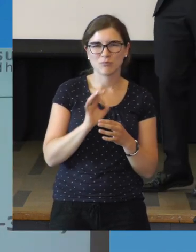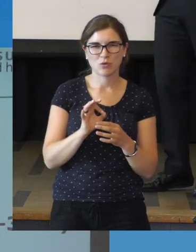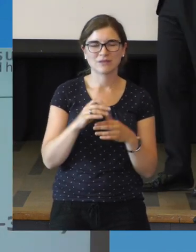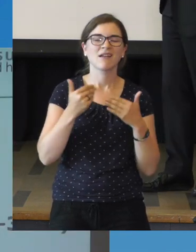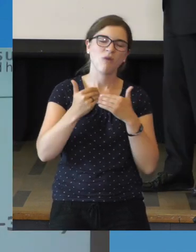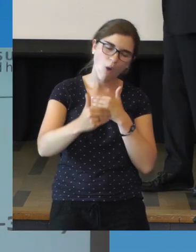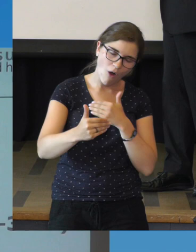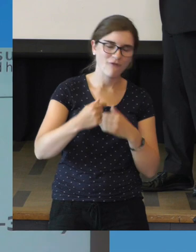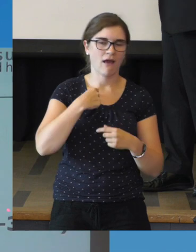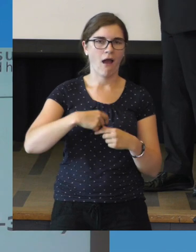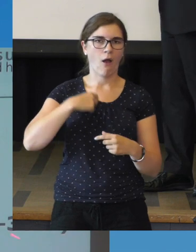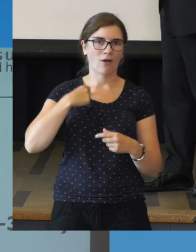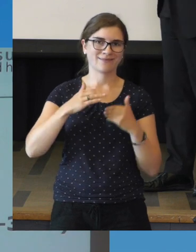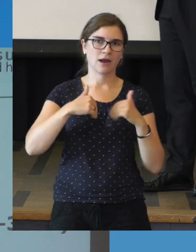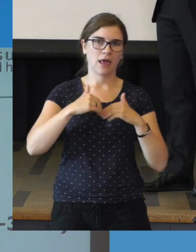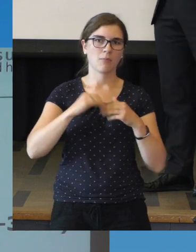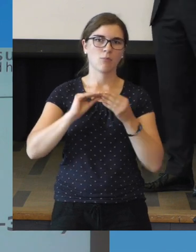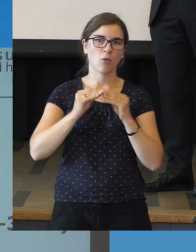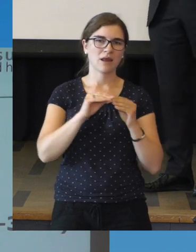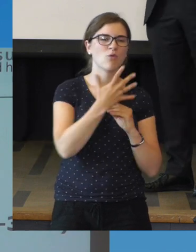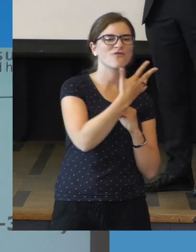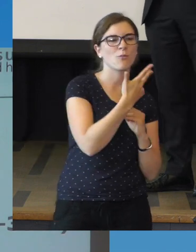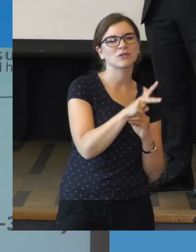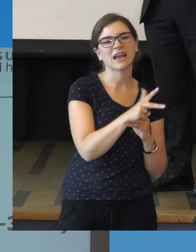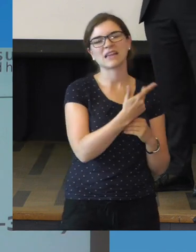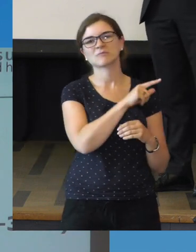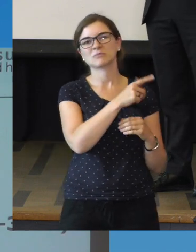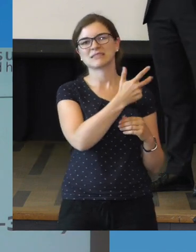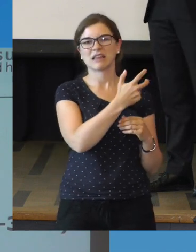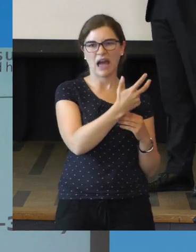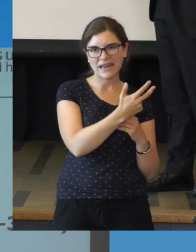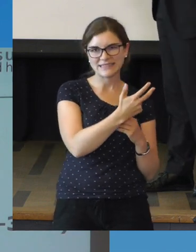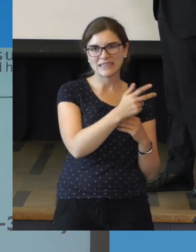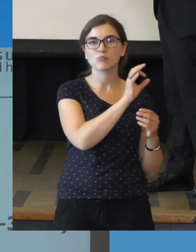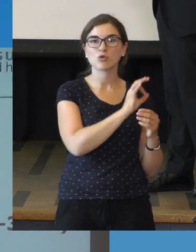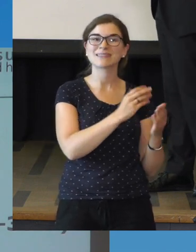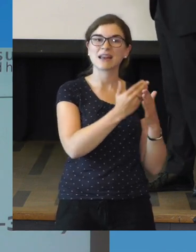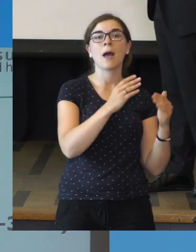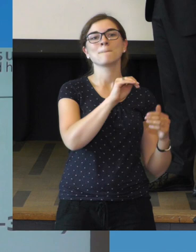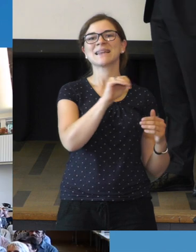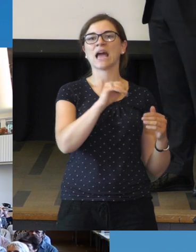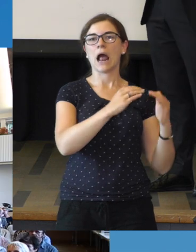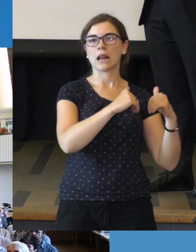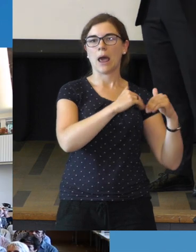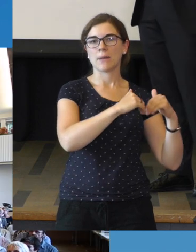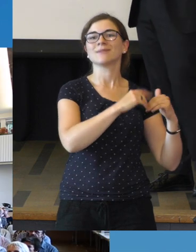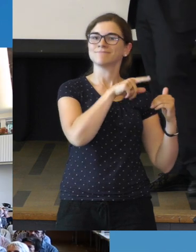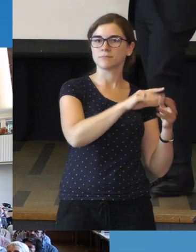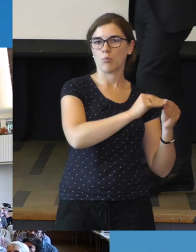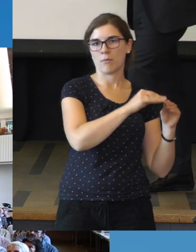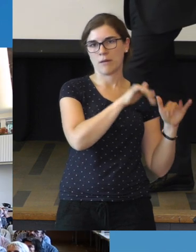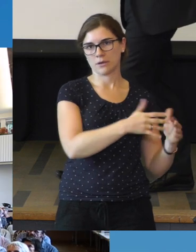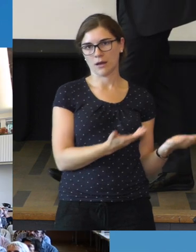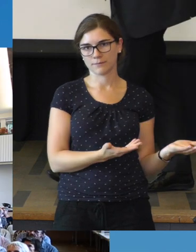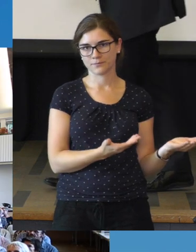der Aortenklappe und ungefähr zu 25-30% die relevante Undichtigkeit der Mitralklappe, sodass sich natürlich die Technik